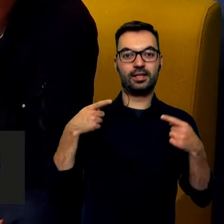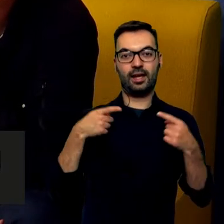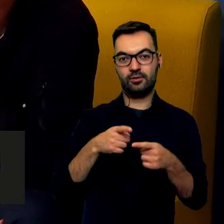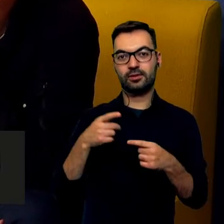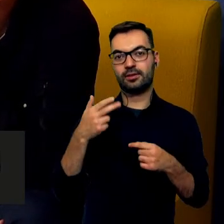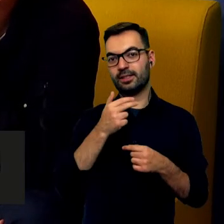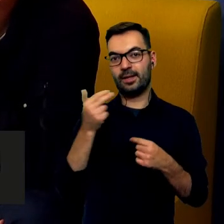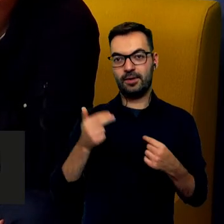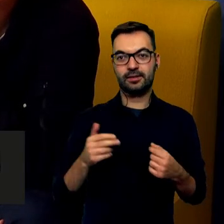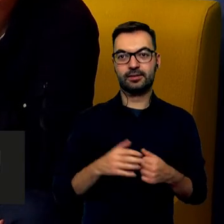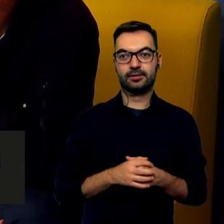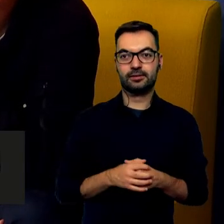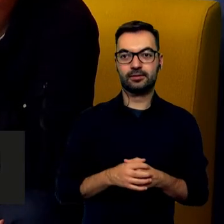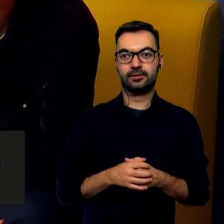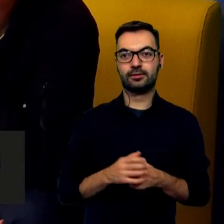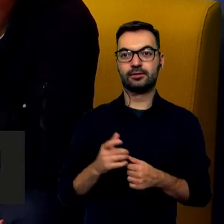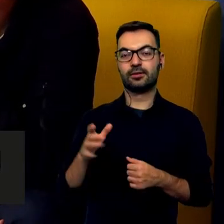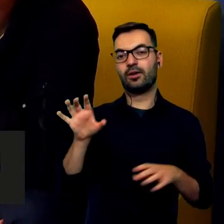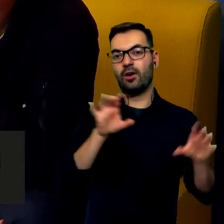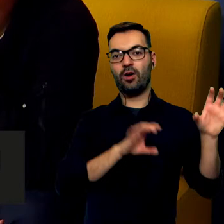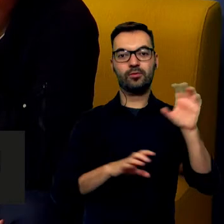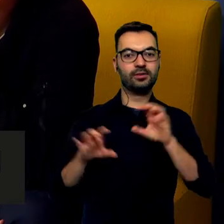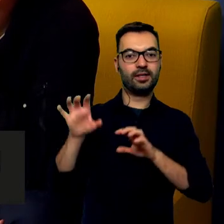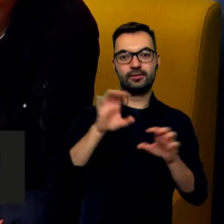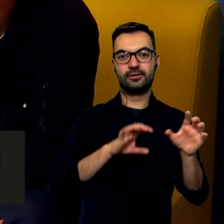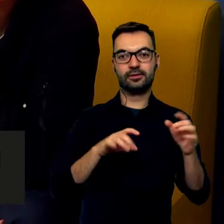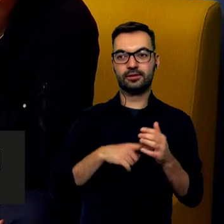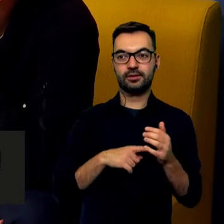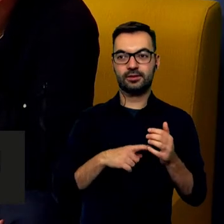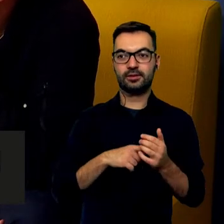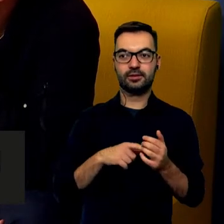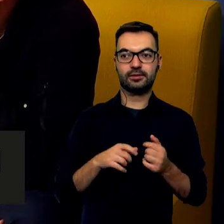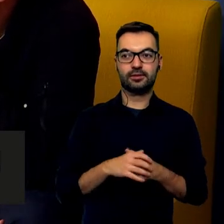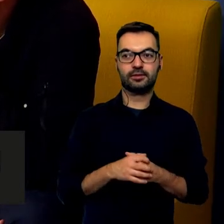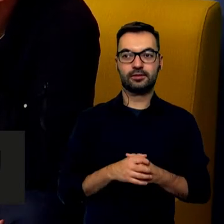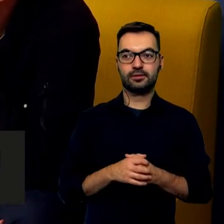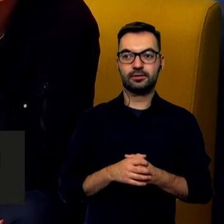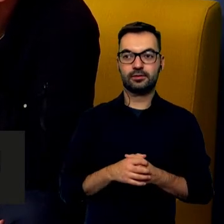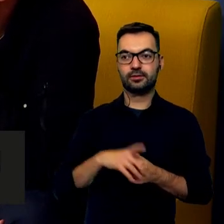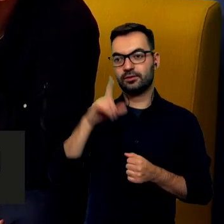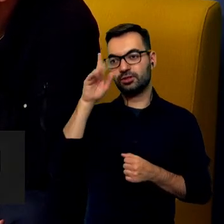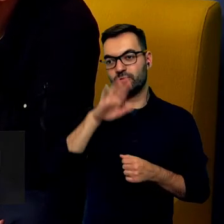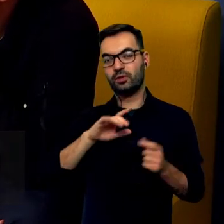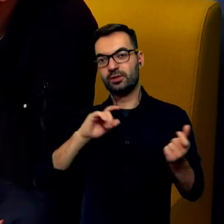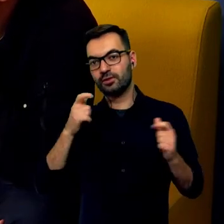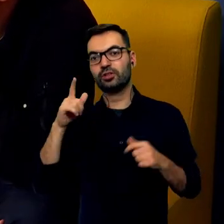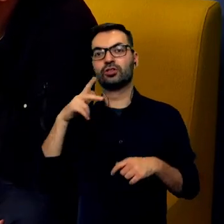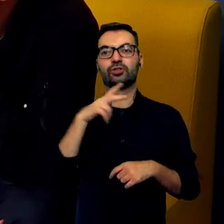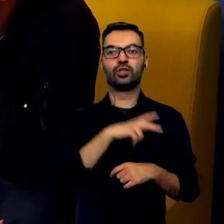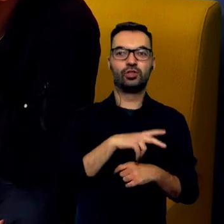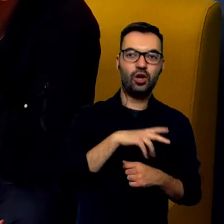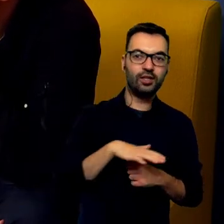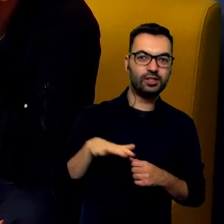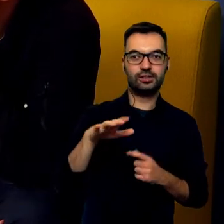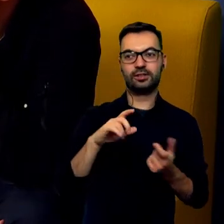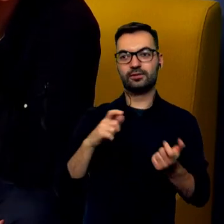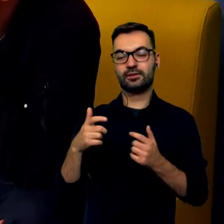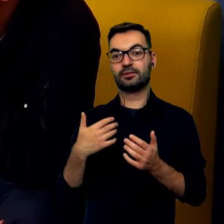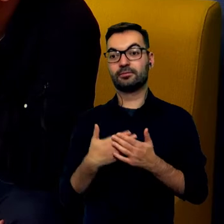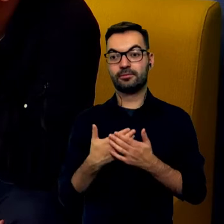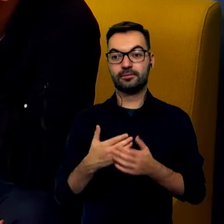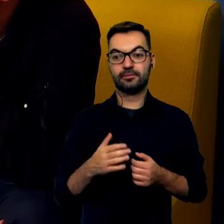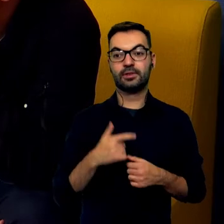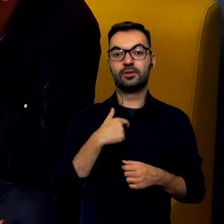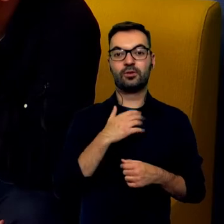głównego tematu obserwujemy pewne zjawiska społeczne, socjologiczne i inne,